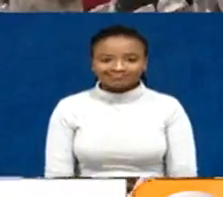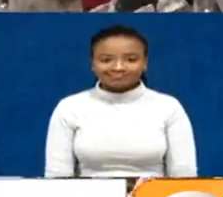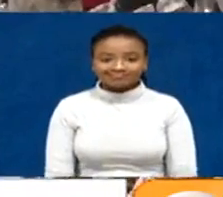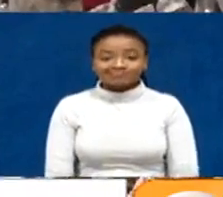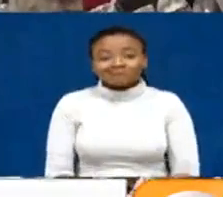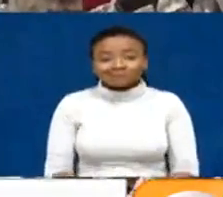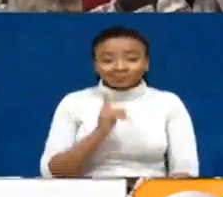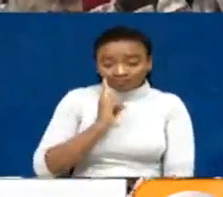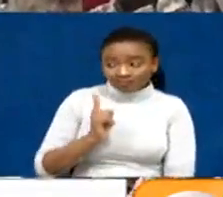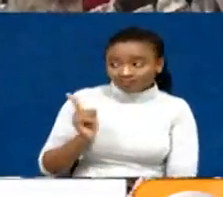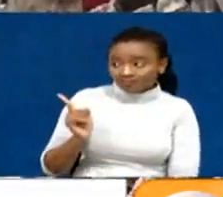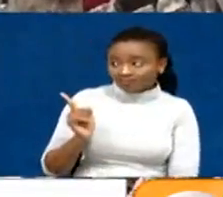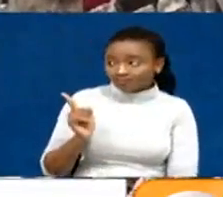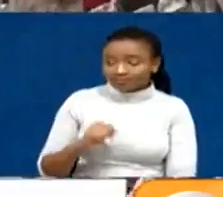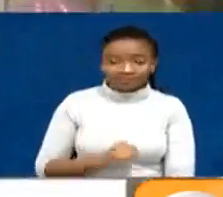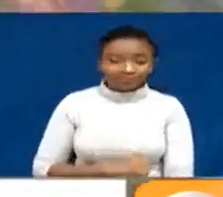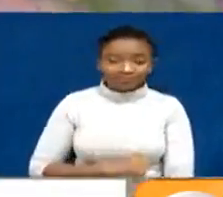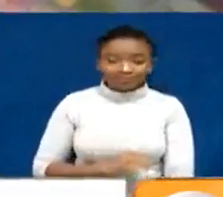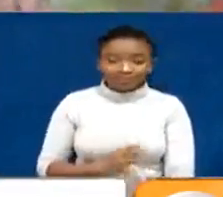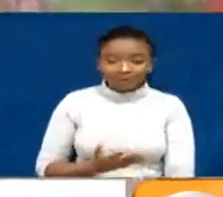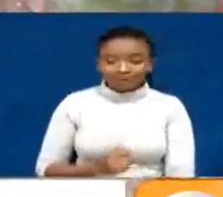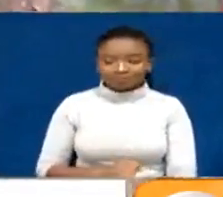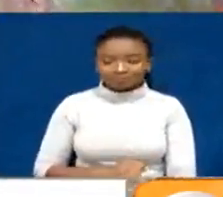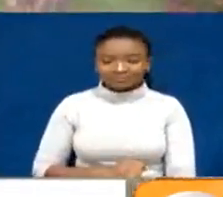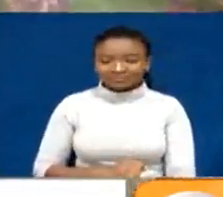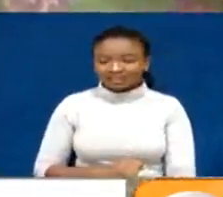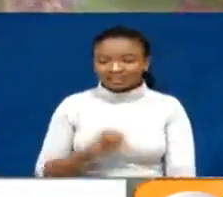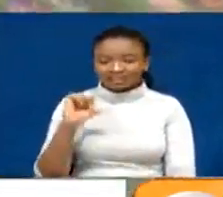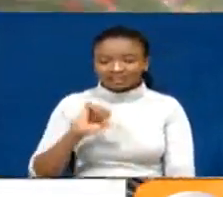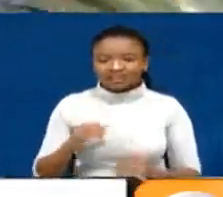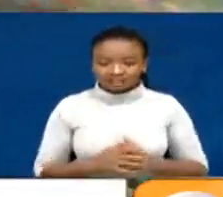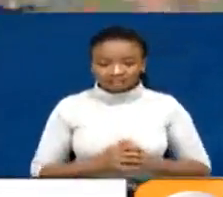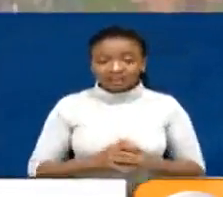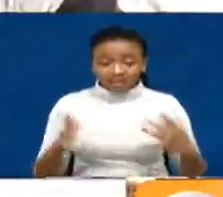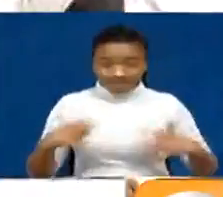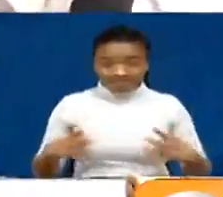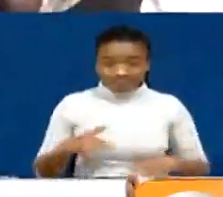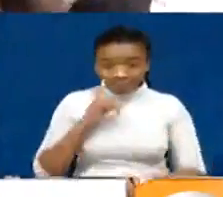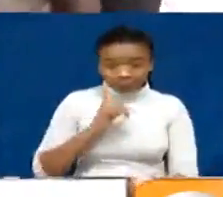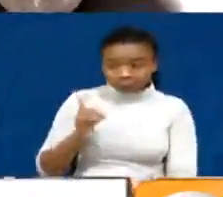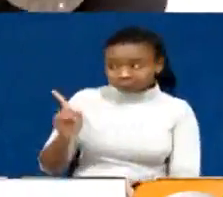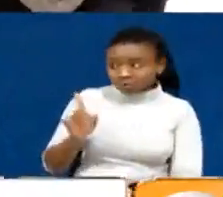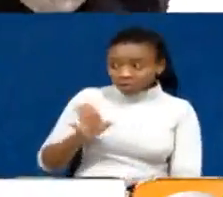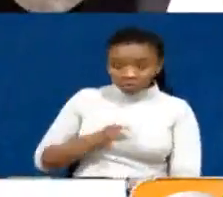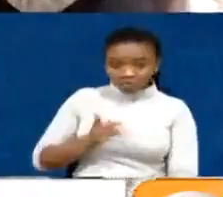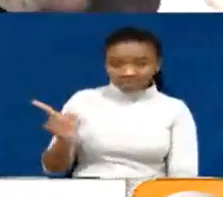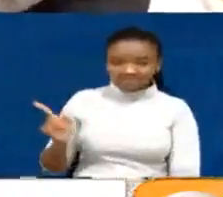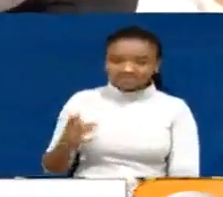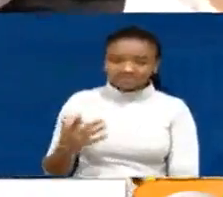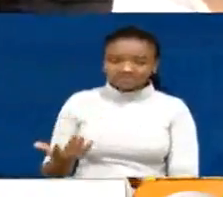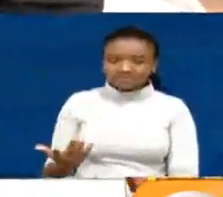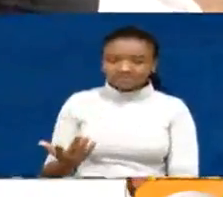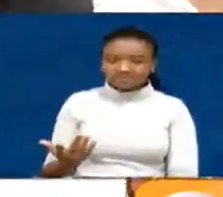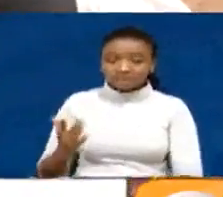Hali si hali katika mtaa wa Mukuru Kwa Njenga. Wanawake hawa ambao ni miongoni mwa maelfu ya wakazi walioathirika